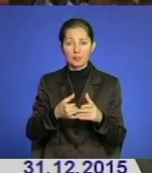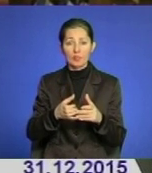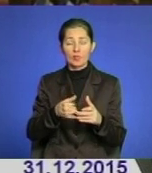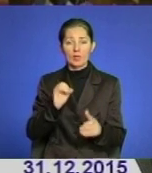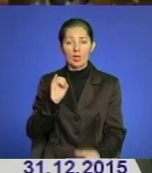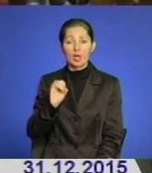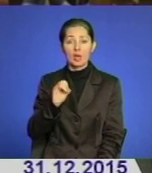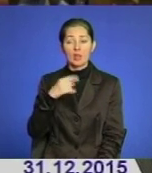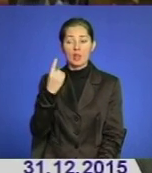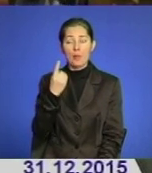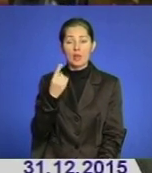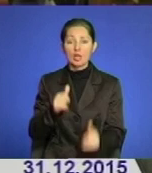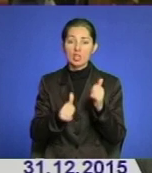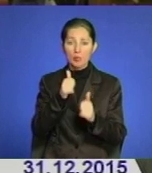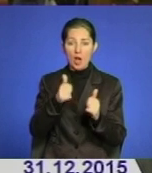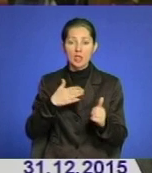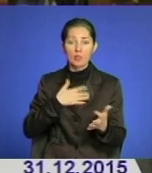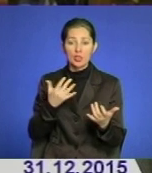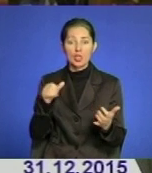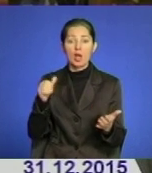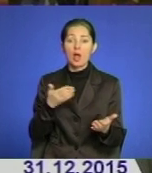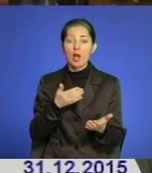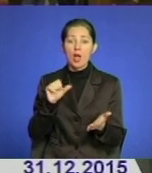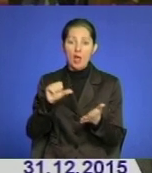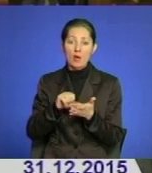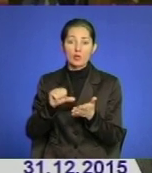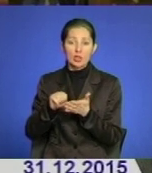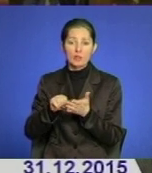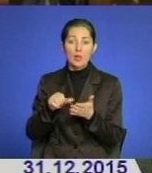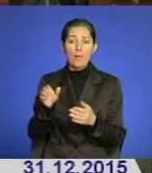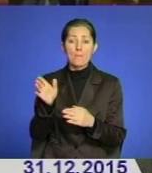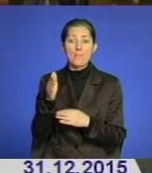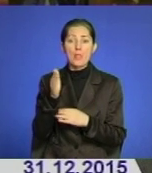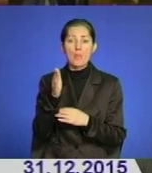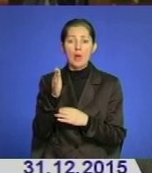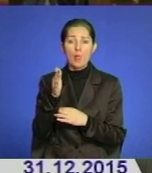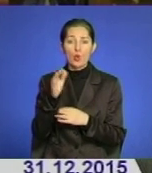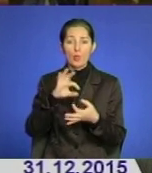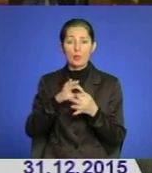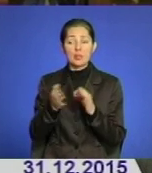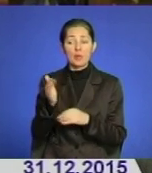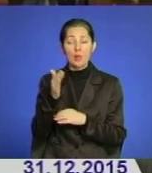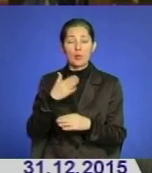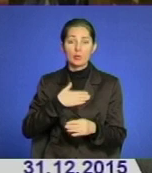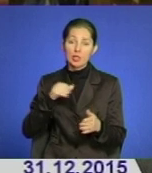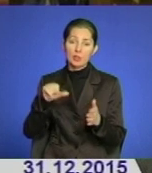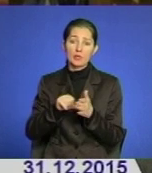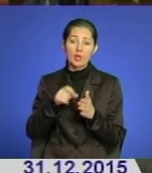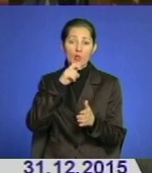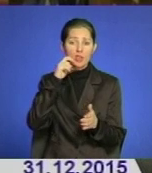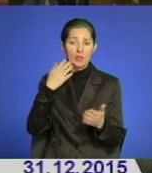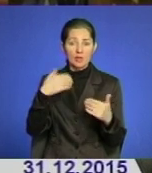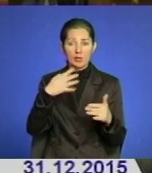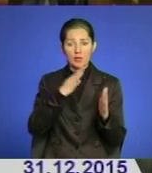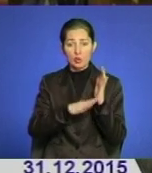І на перших там змаганнях ми ще виступали під олімпійським прапором, наші представники України. А вже в